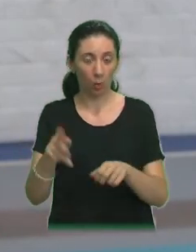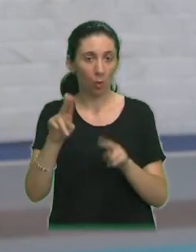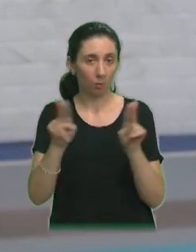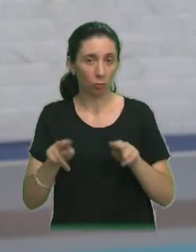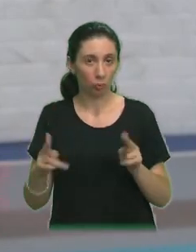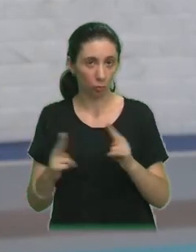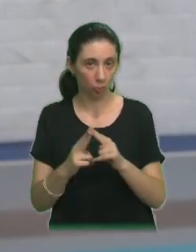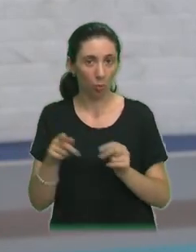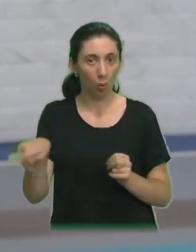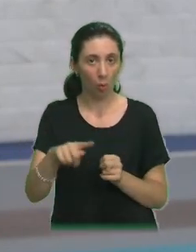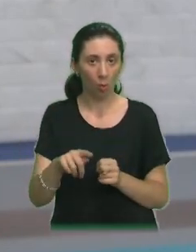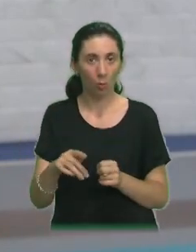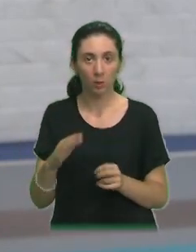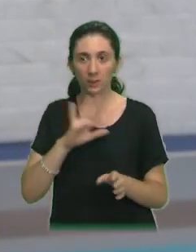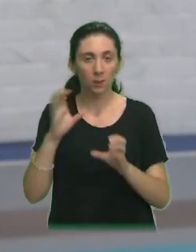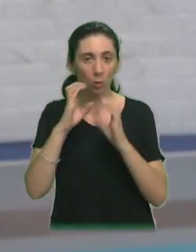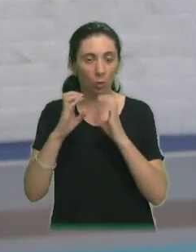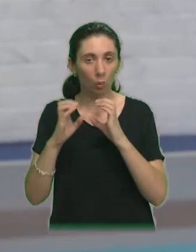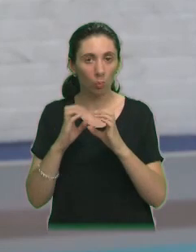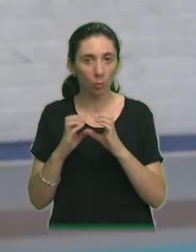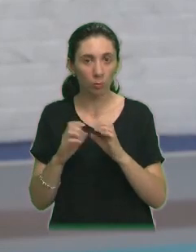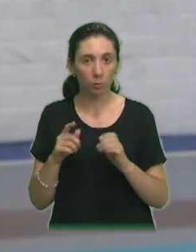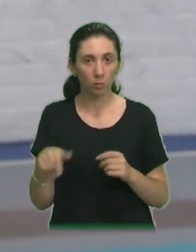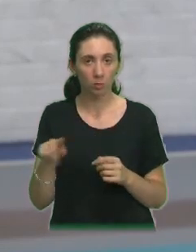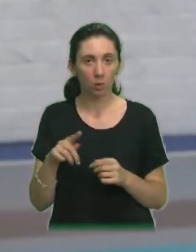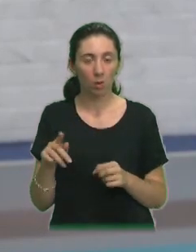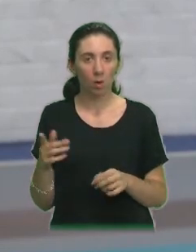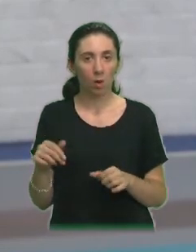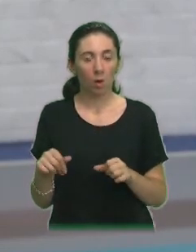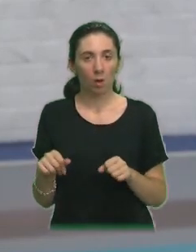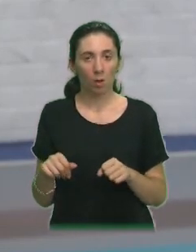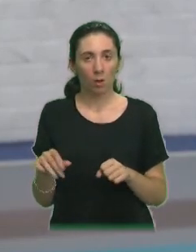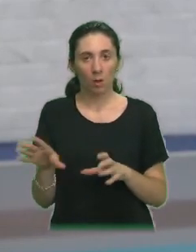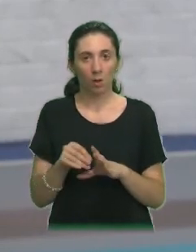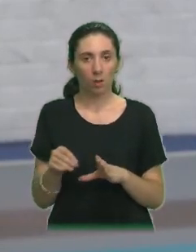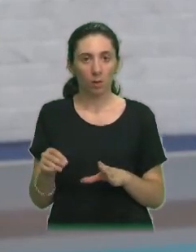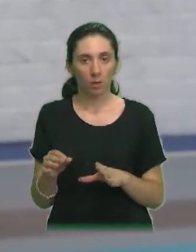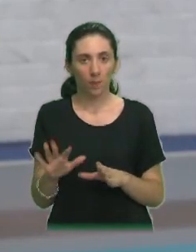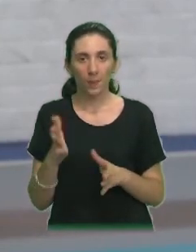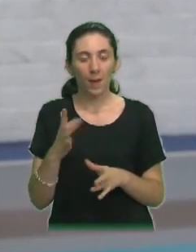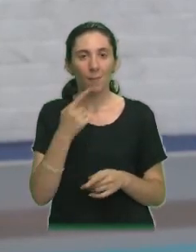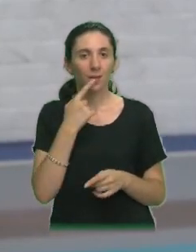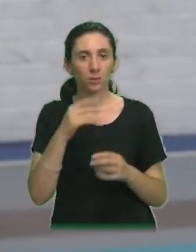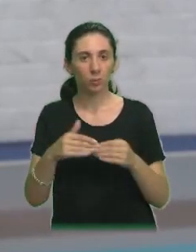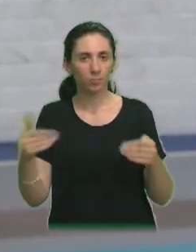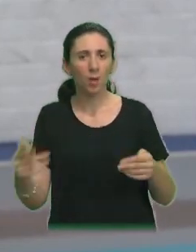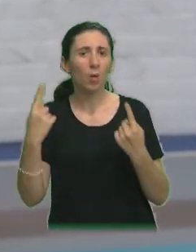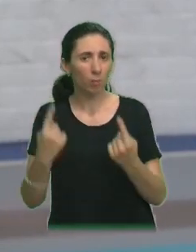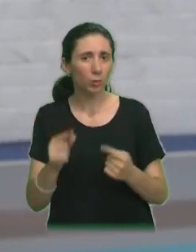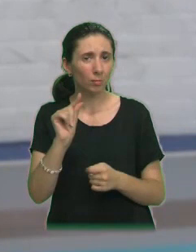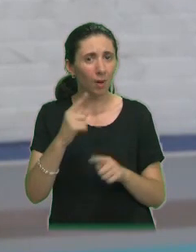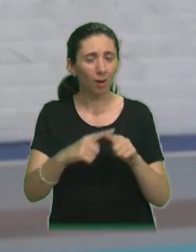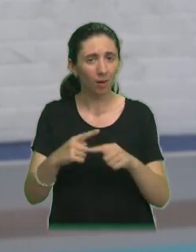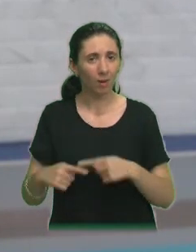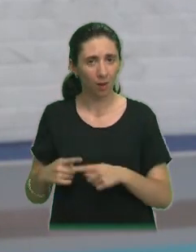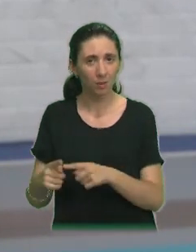susret, da oni istog trena svi međusobno komuniciraju i svi međusobno ponašaju ko prijatelji, jer nema jezičnih barijera. Postoje nekakve male razlike